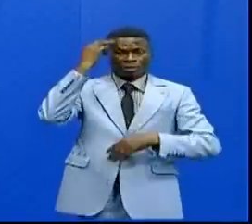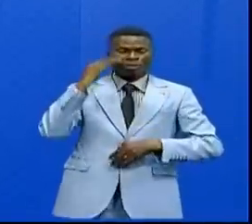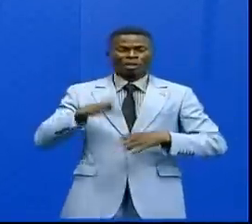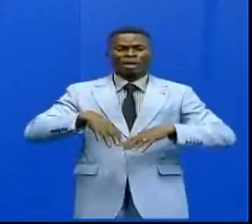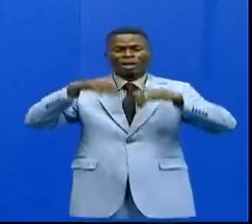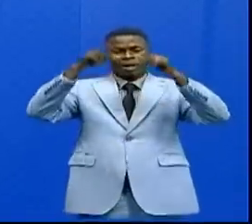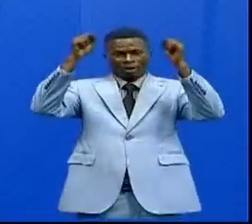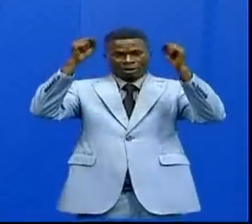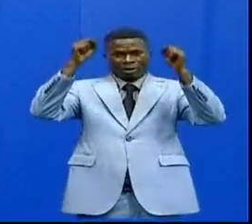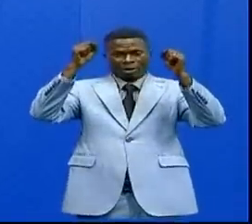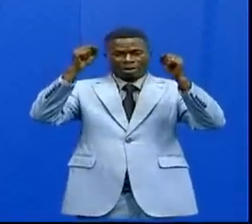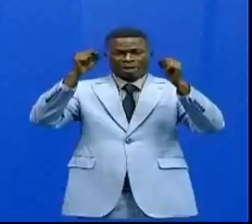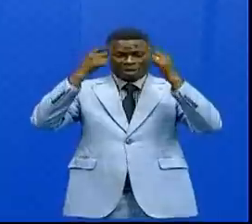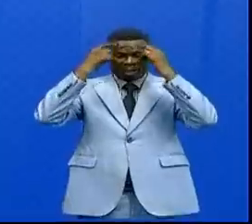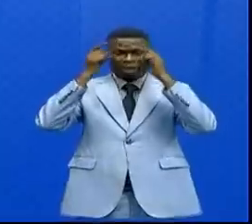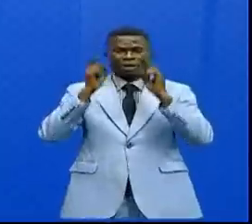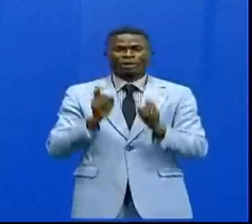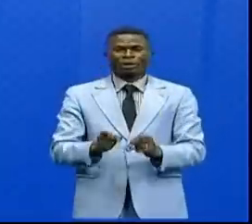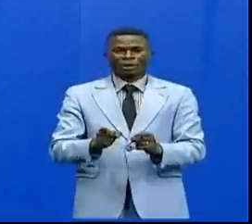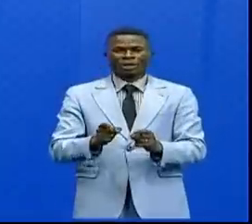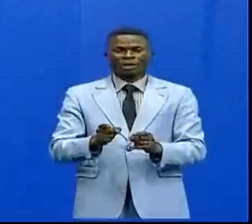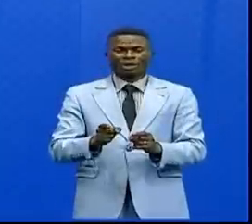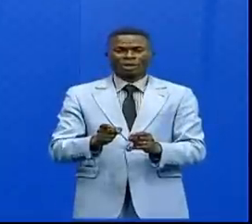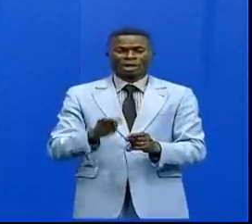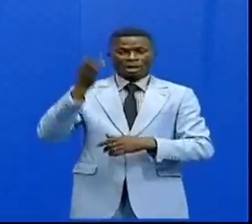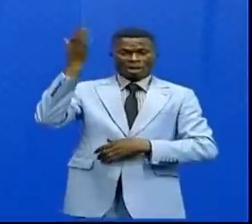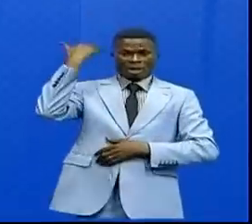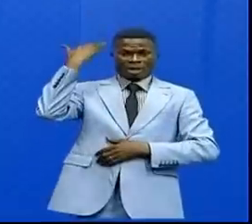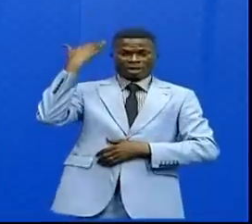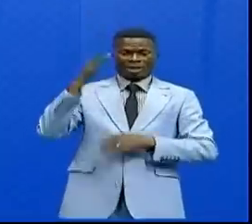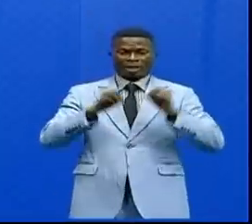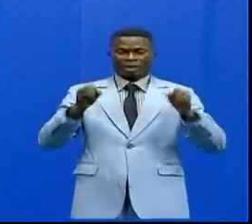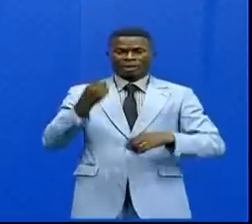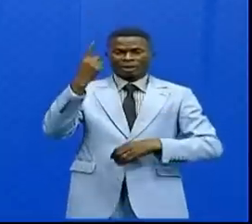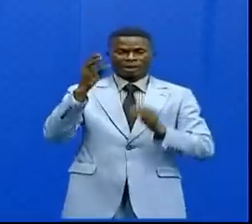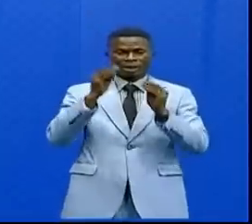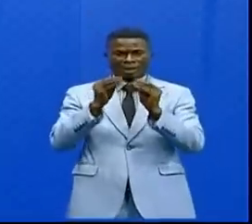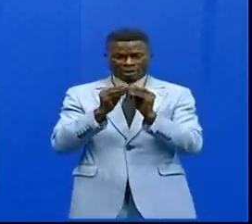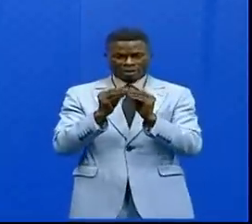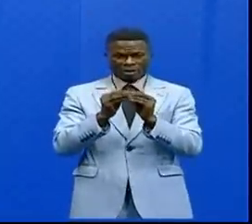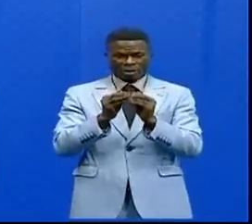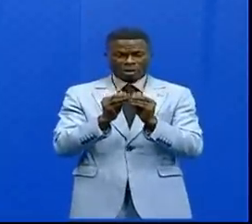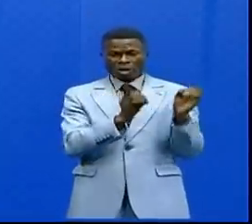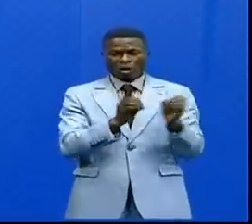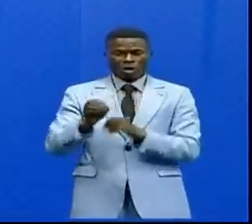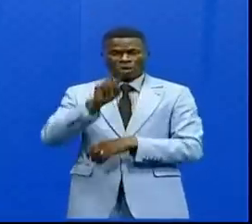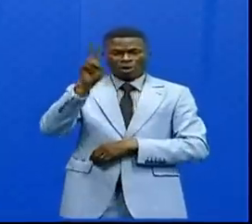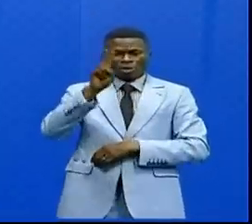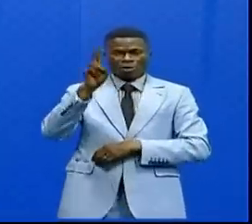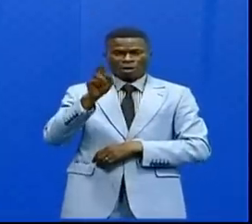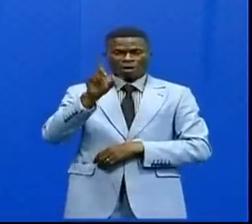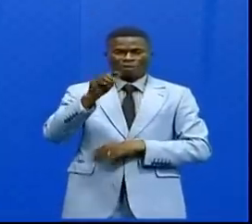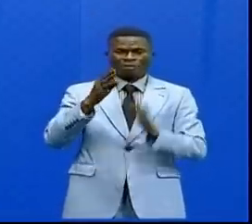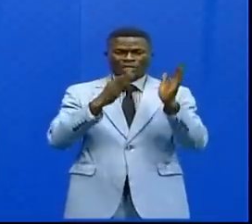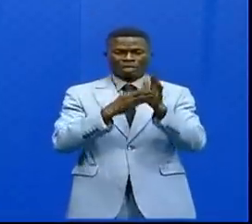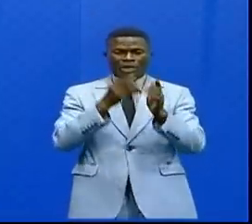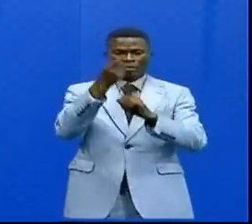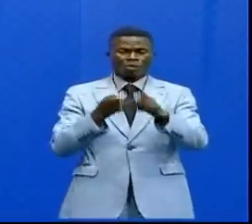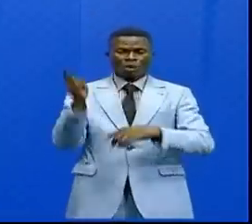adopté le relevé des décisions prises lors de sa 51e réunion tenue le vendredi